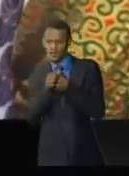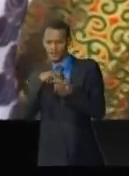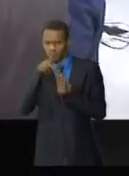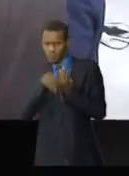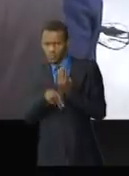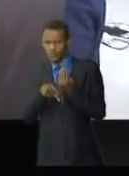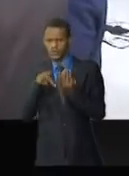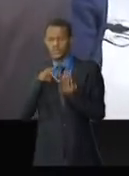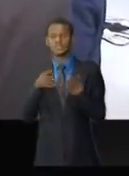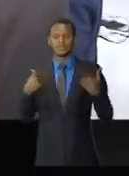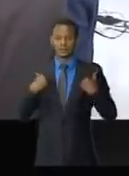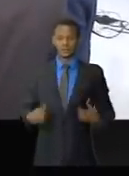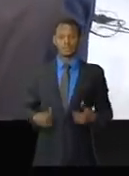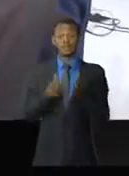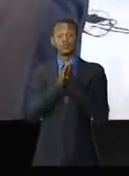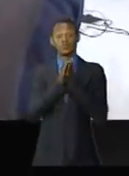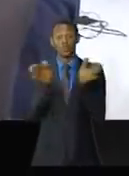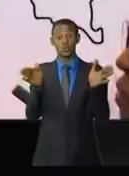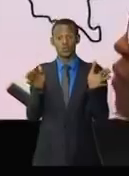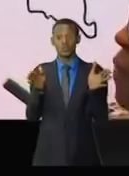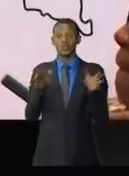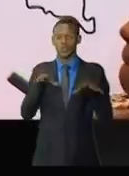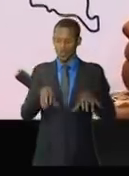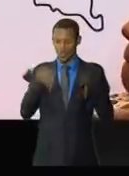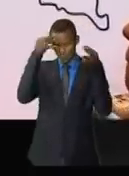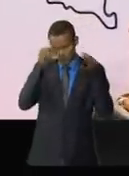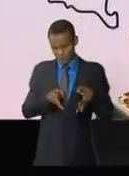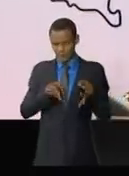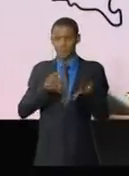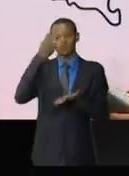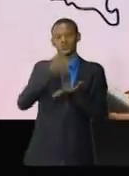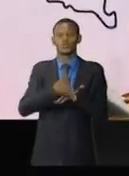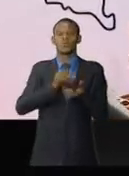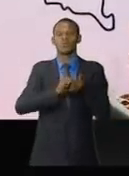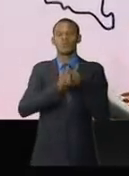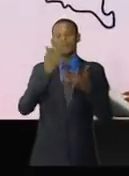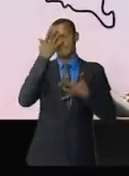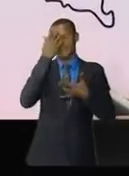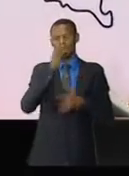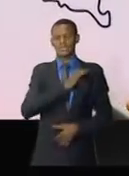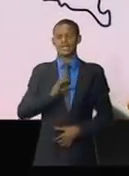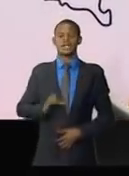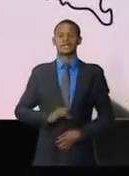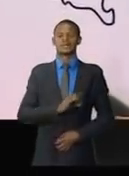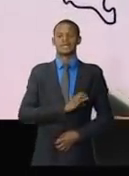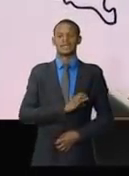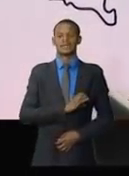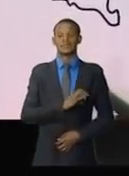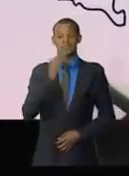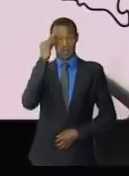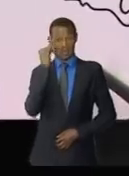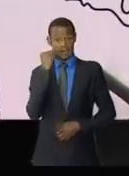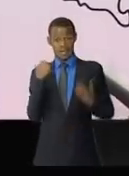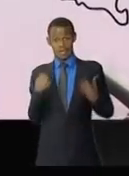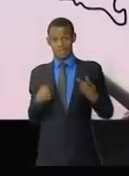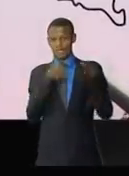mais ravageur, le cancer. Pour envoyer les malades souffrant de cancer à l'extérieur du pays, et ça nous coûte